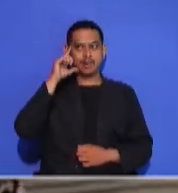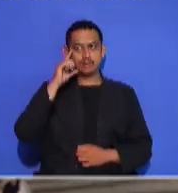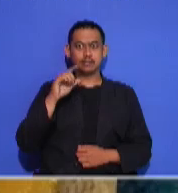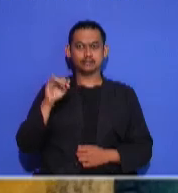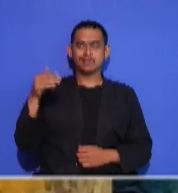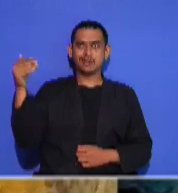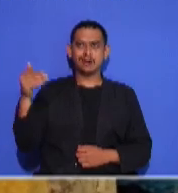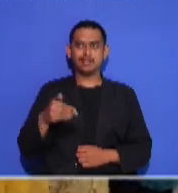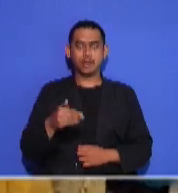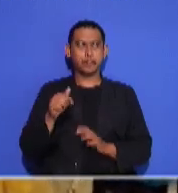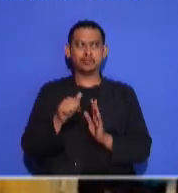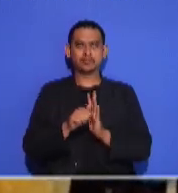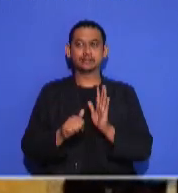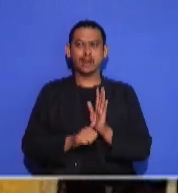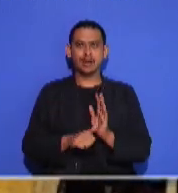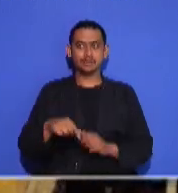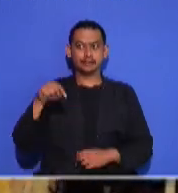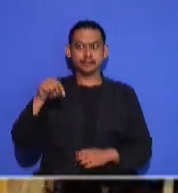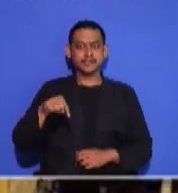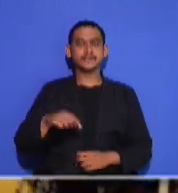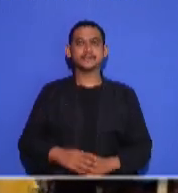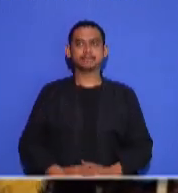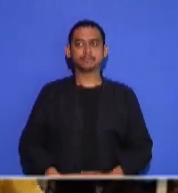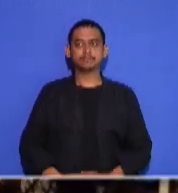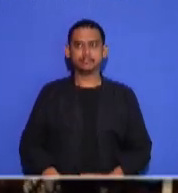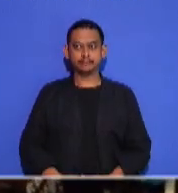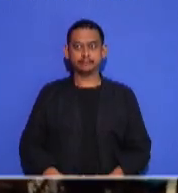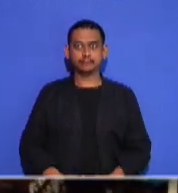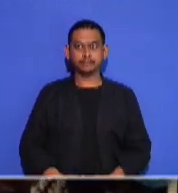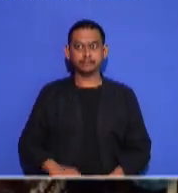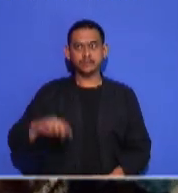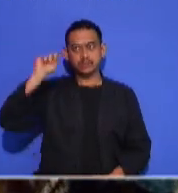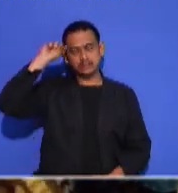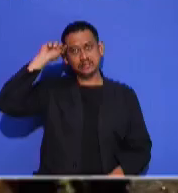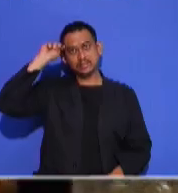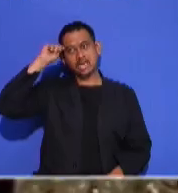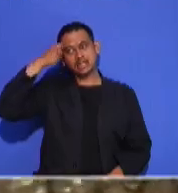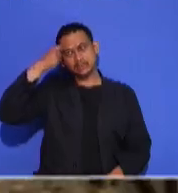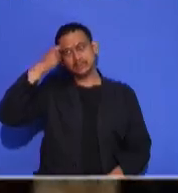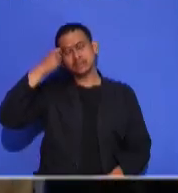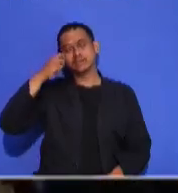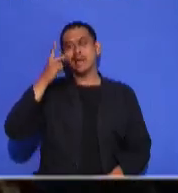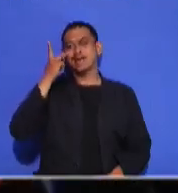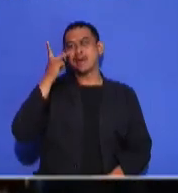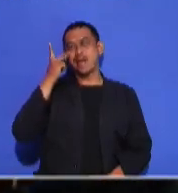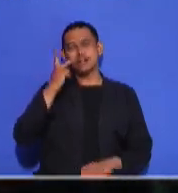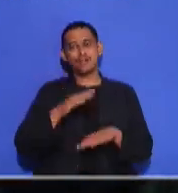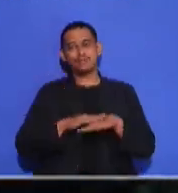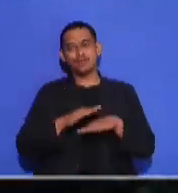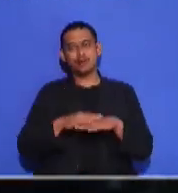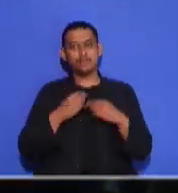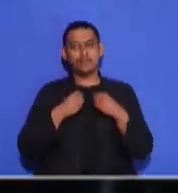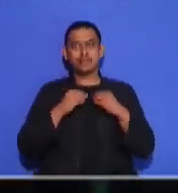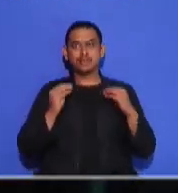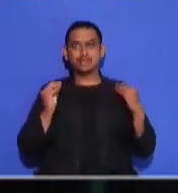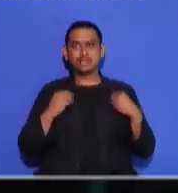turut hadir dalam peringatan ini. Selain untuk memperingati dan melestarikan budaya di Indonesia, kebaya ini juga akan